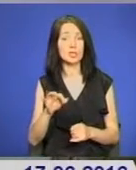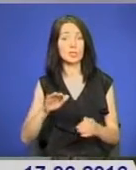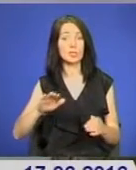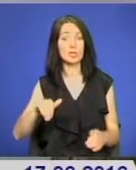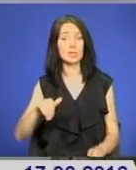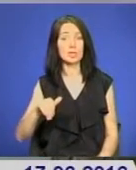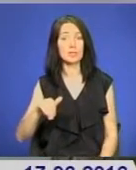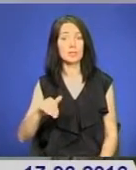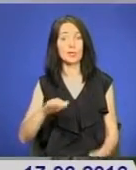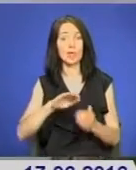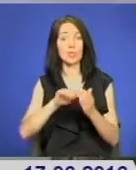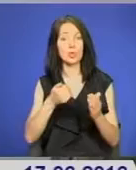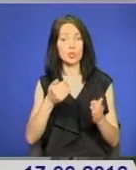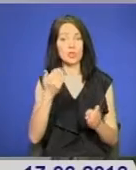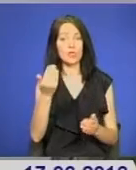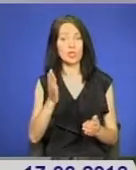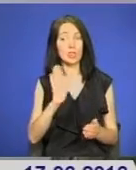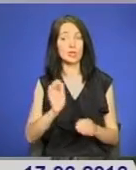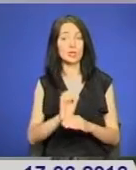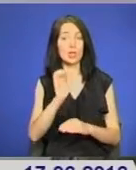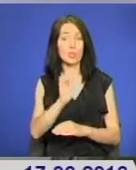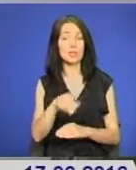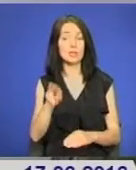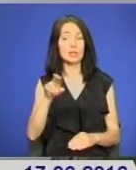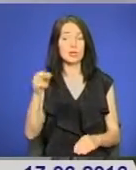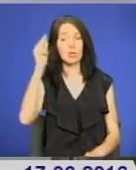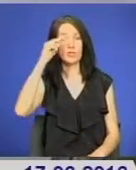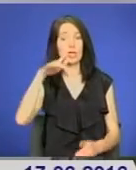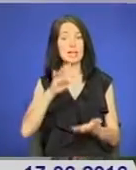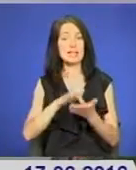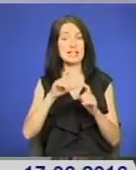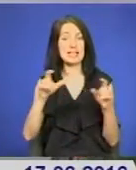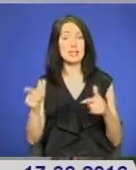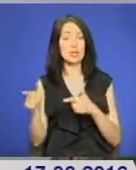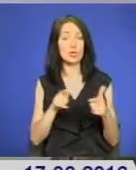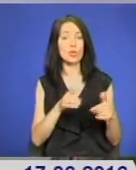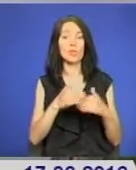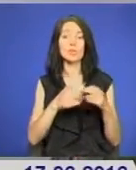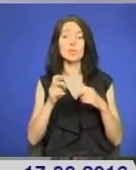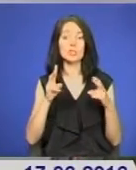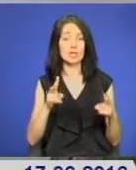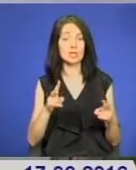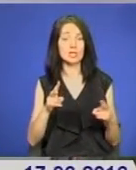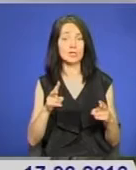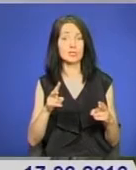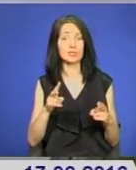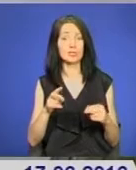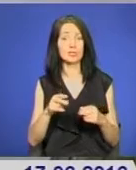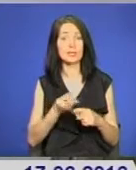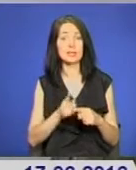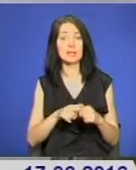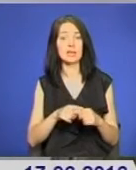Після призову вони будуть направлятися до навчальних центрів підготовки спеціалістів.